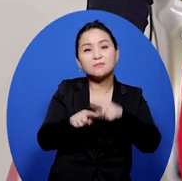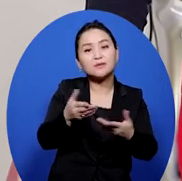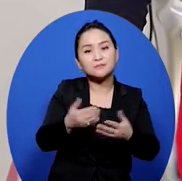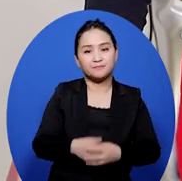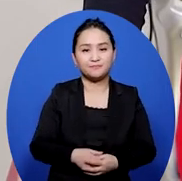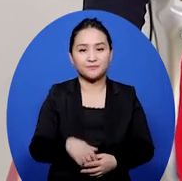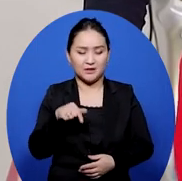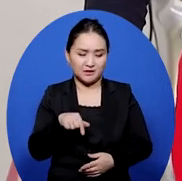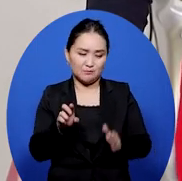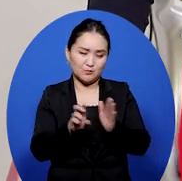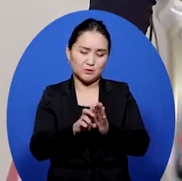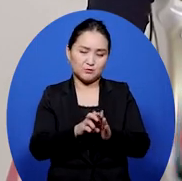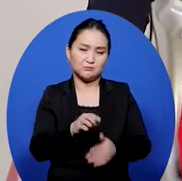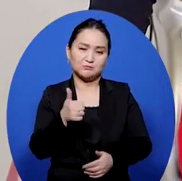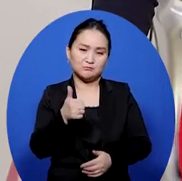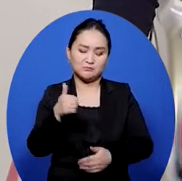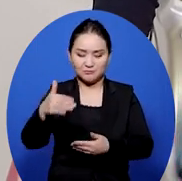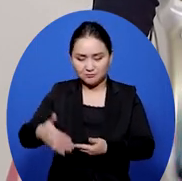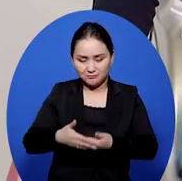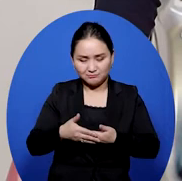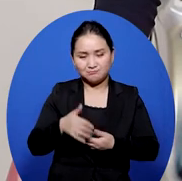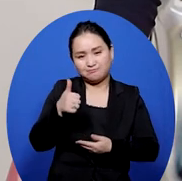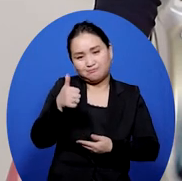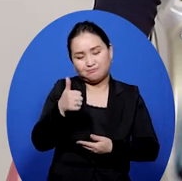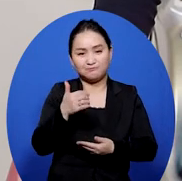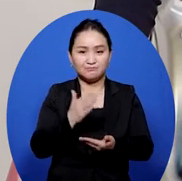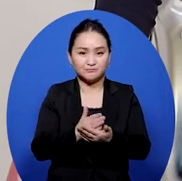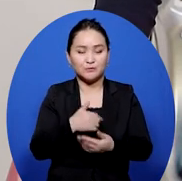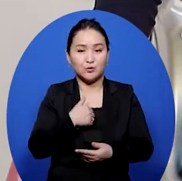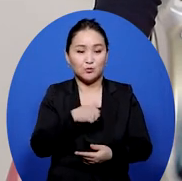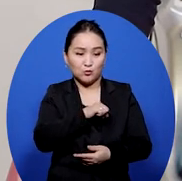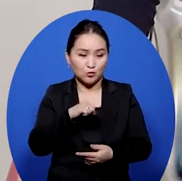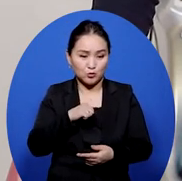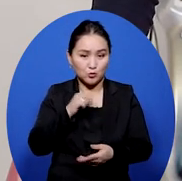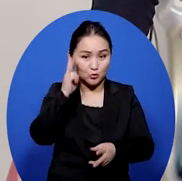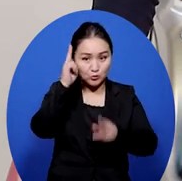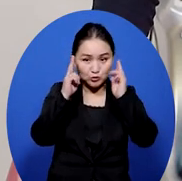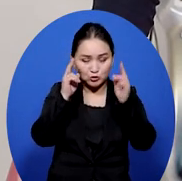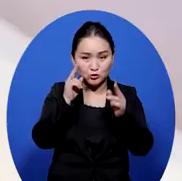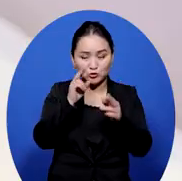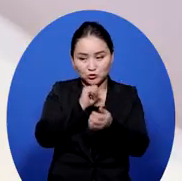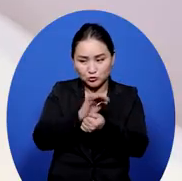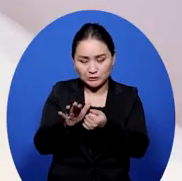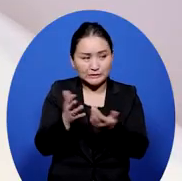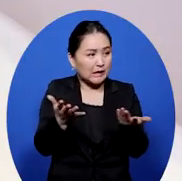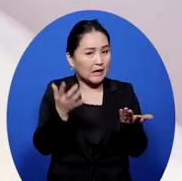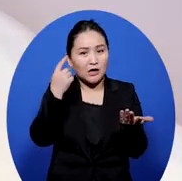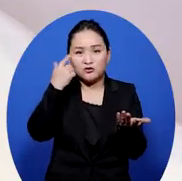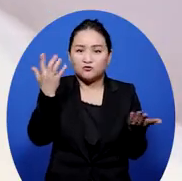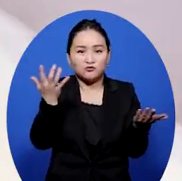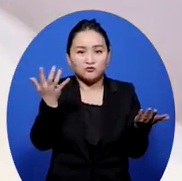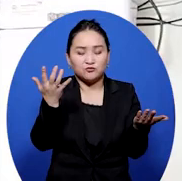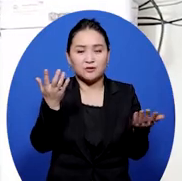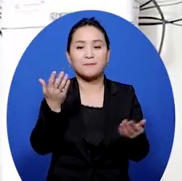ямар санагдчих? Энэ боломж надад аягүй тастай нэмэртэй байсан. Тэгээ би өөрөө дөнгөж өсчингэр болж төгсчөө тэгээд яах учраа болохгүй